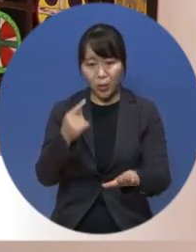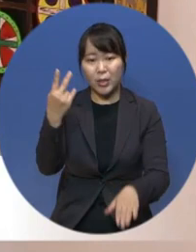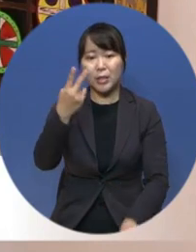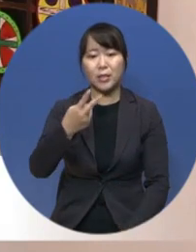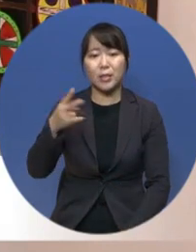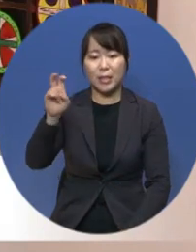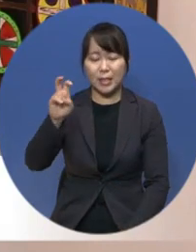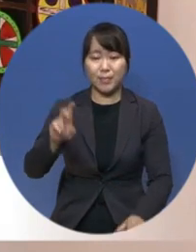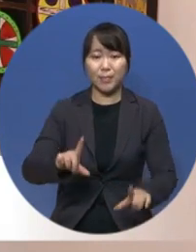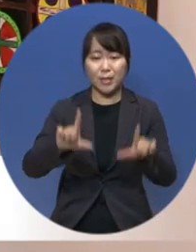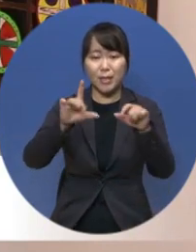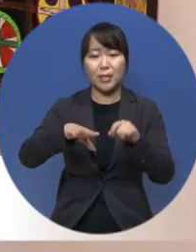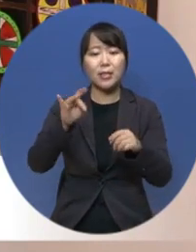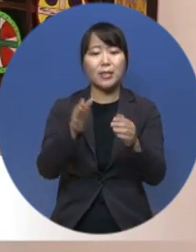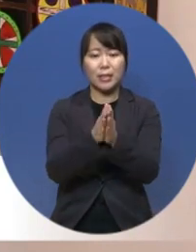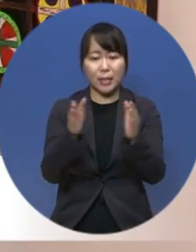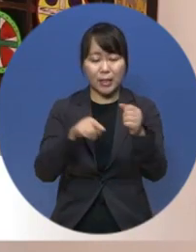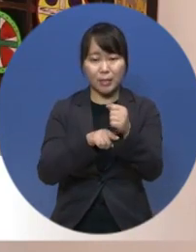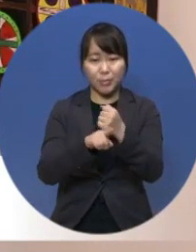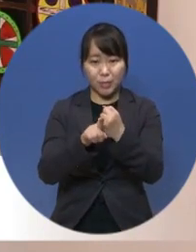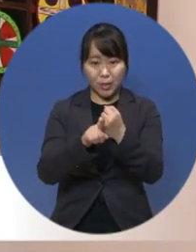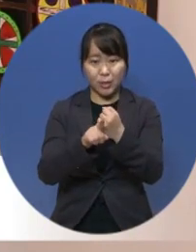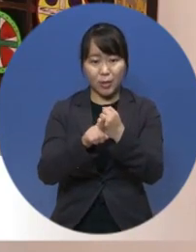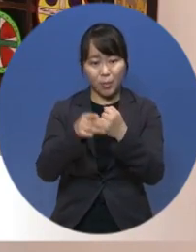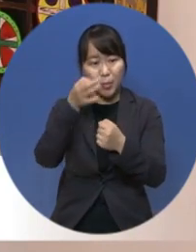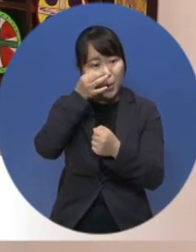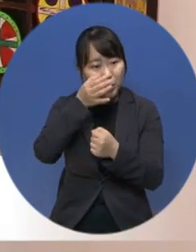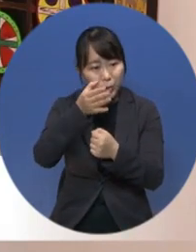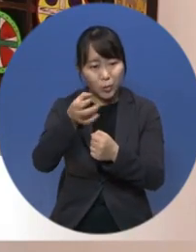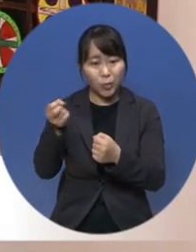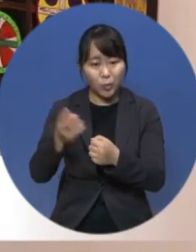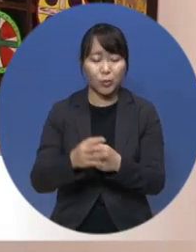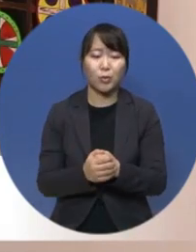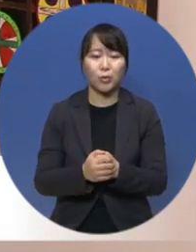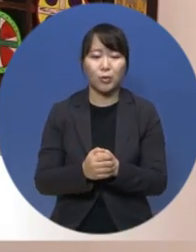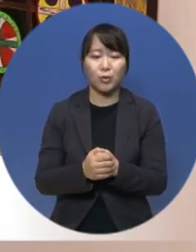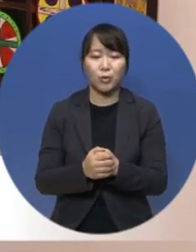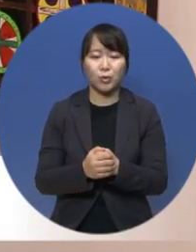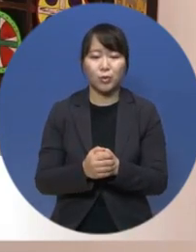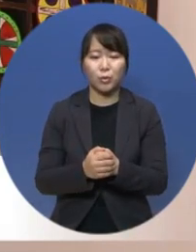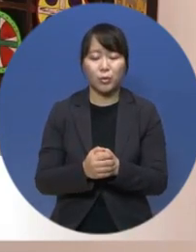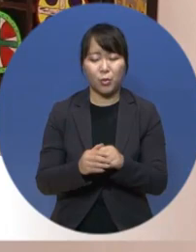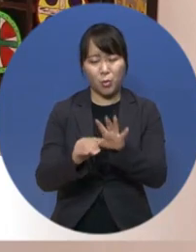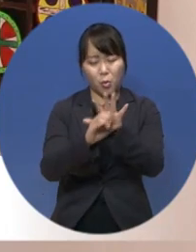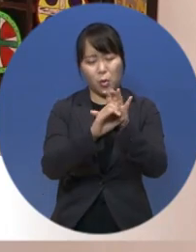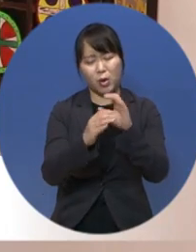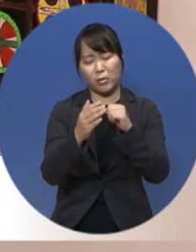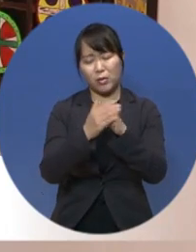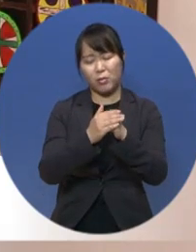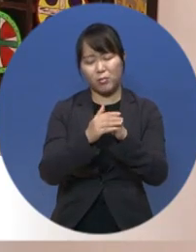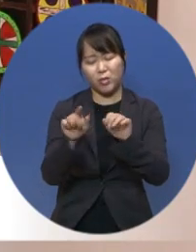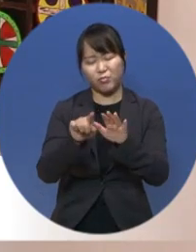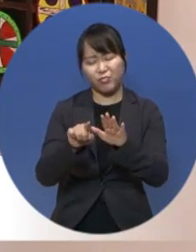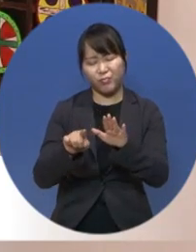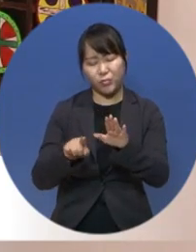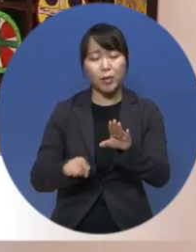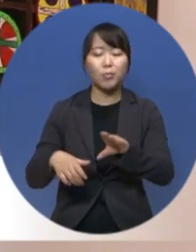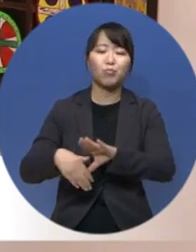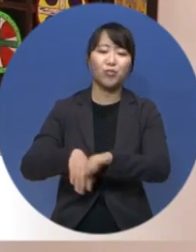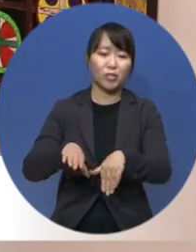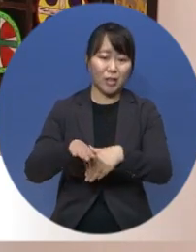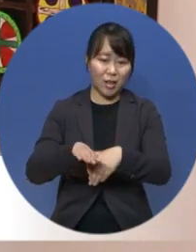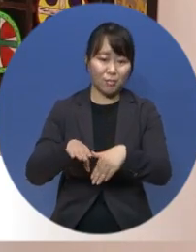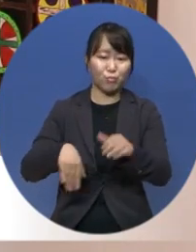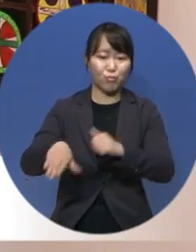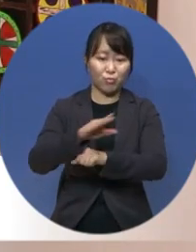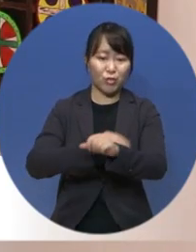2020년 첫 번째 시작의 의미를 좀 더 강조하고 또 그 코로나 로 인해 침체되어 땋은 문화적인 분위기를